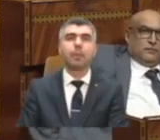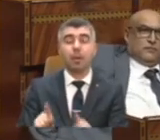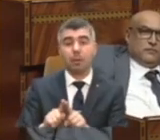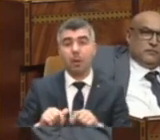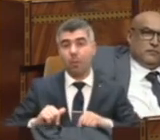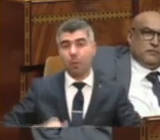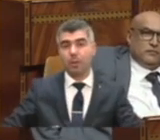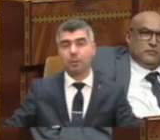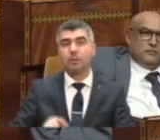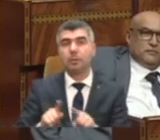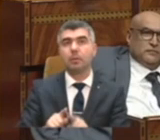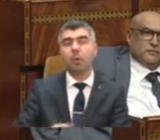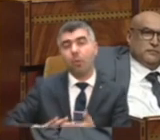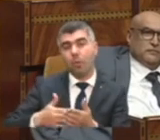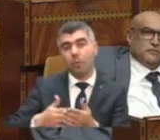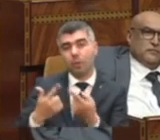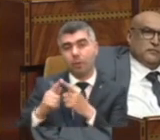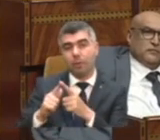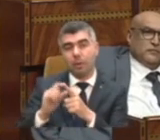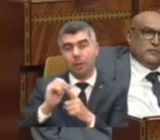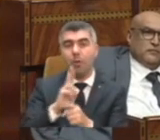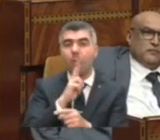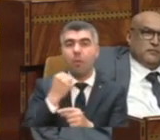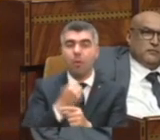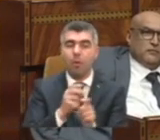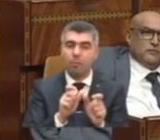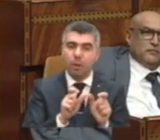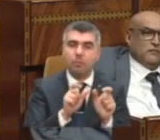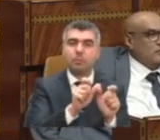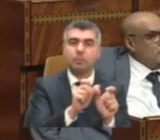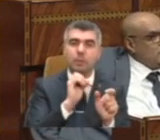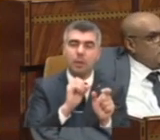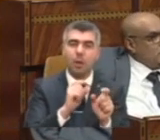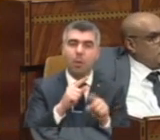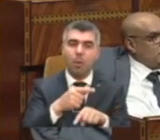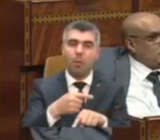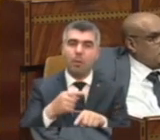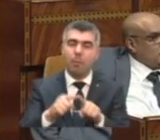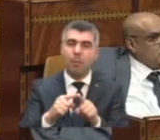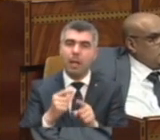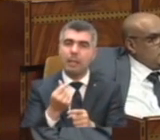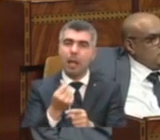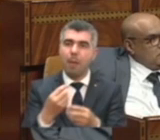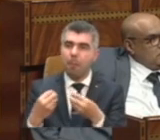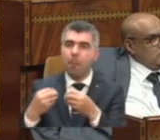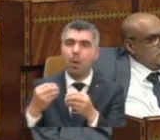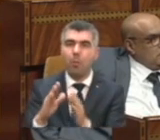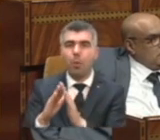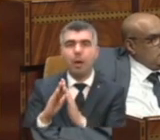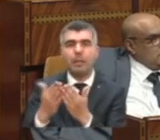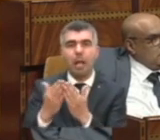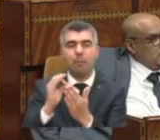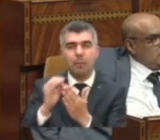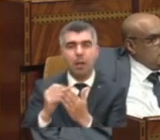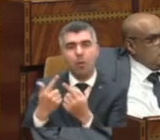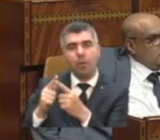السيد الوزير أن تستعملوا كل الوسائل التي تتيح للحكومة التدخل بغاية ضبط أسعار الكتب المدرسية والدفاتر وباقي الأدوات